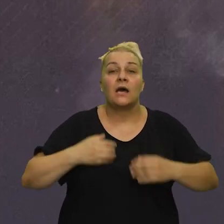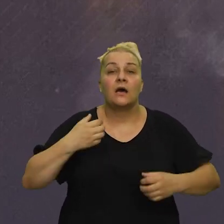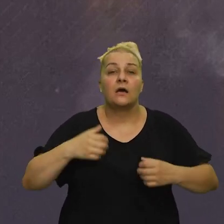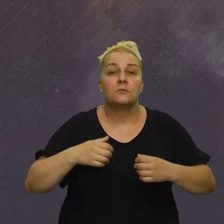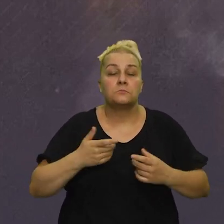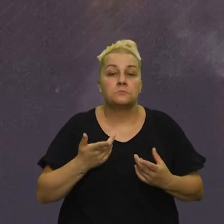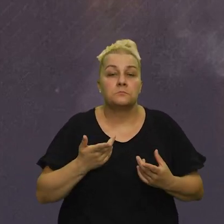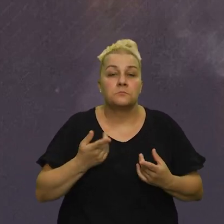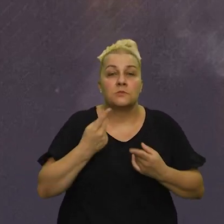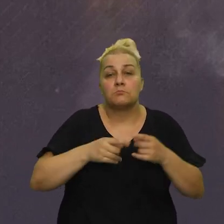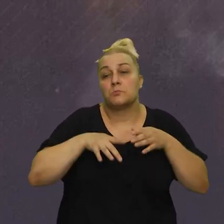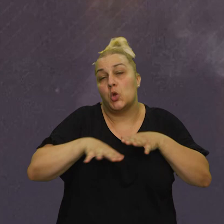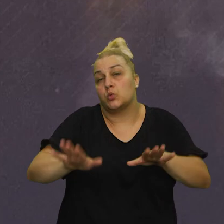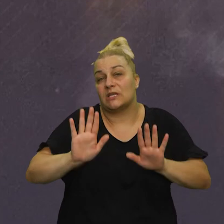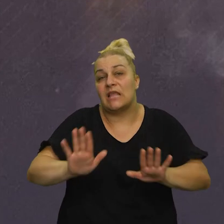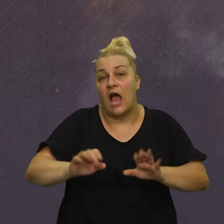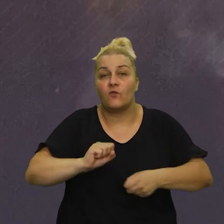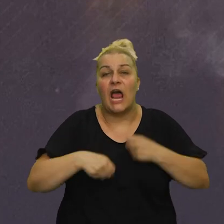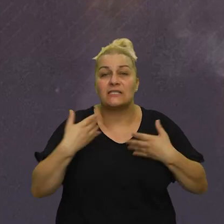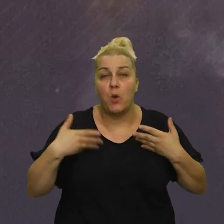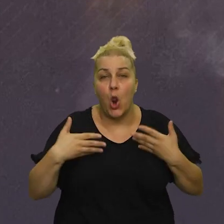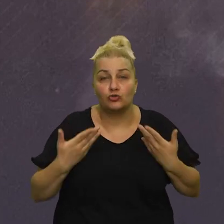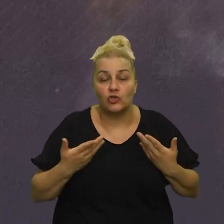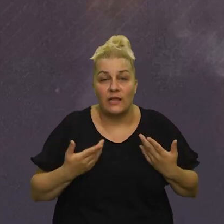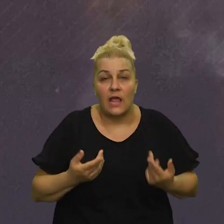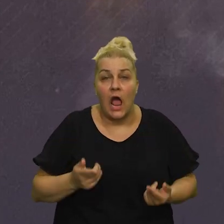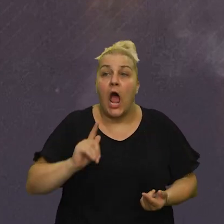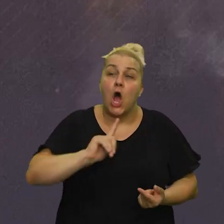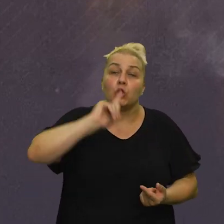stanovništva, a što se tiče na nekim drugim dijelovima,